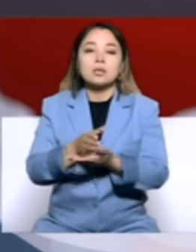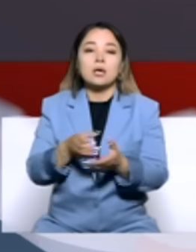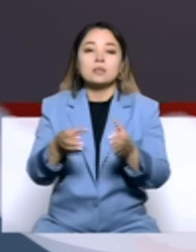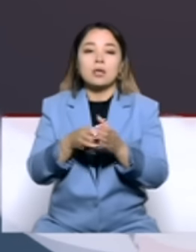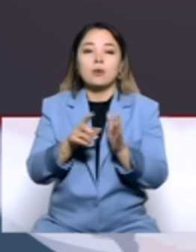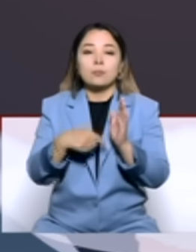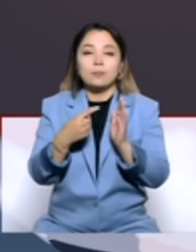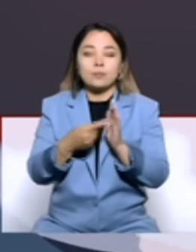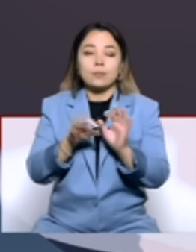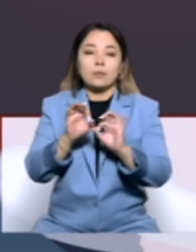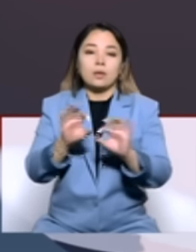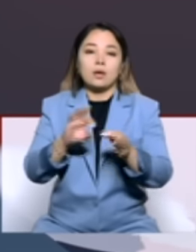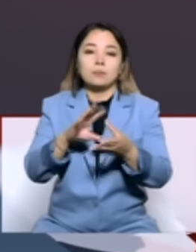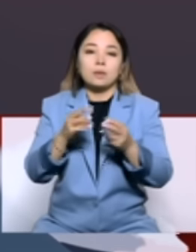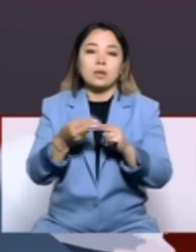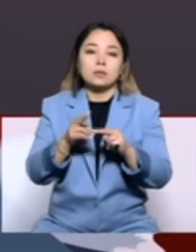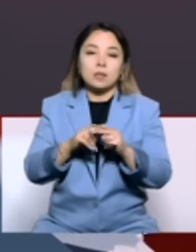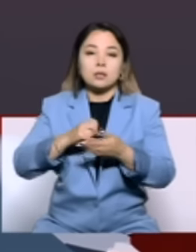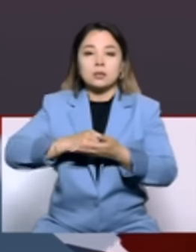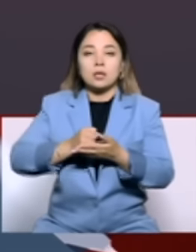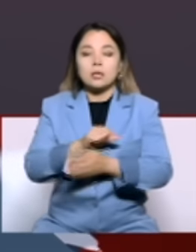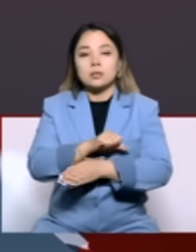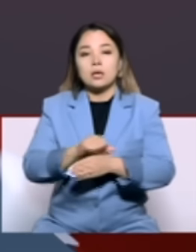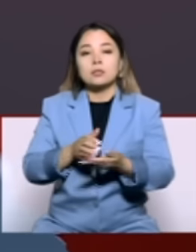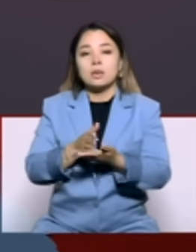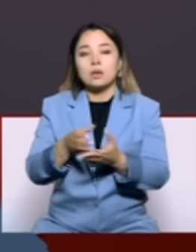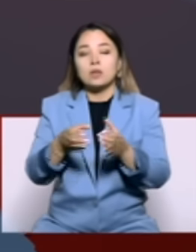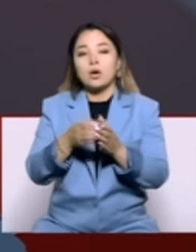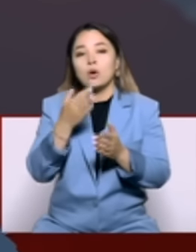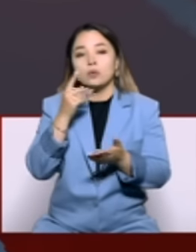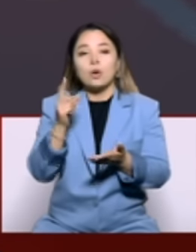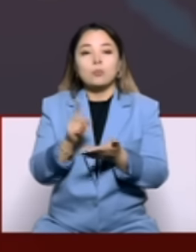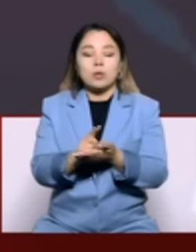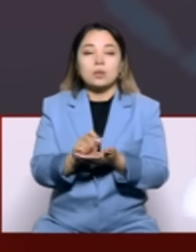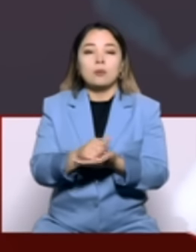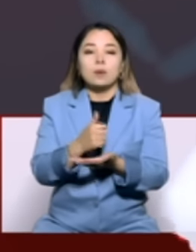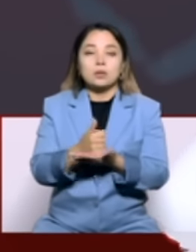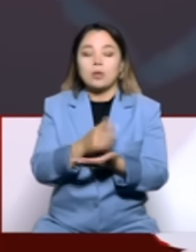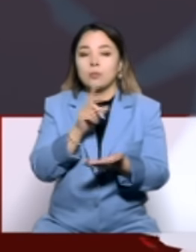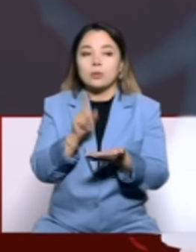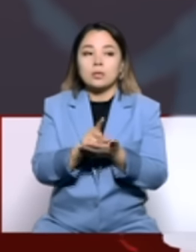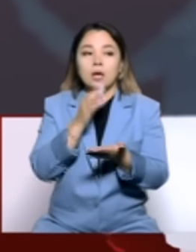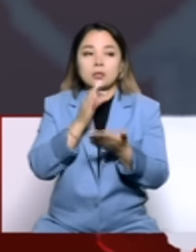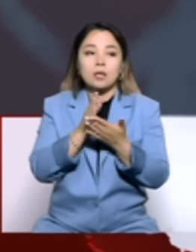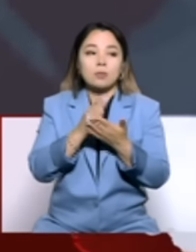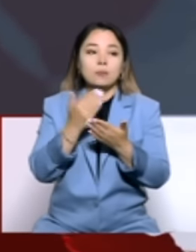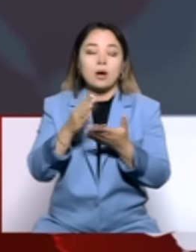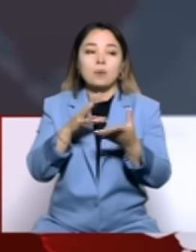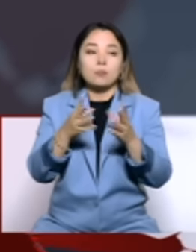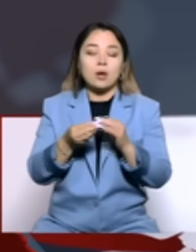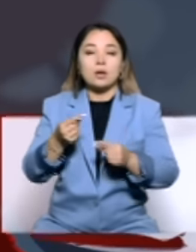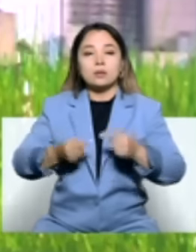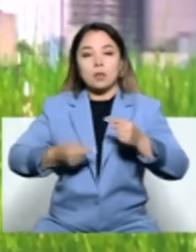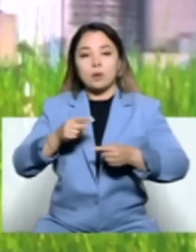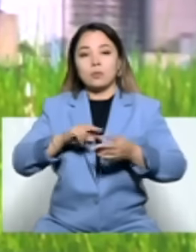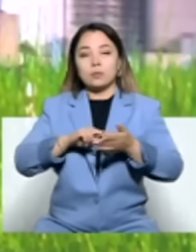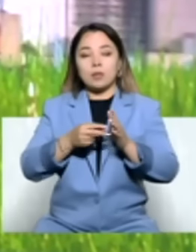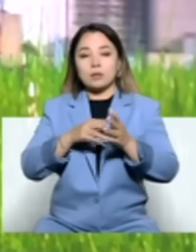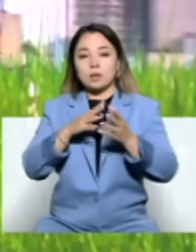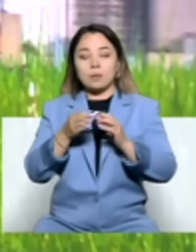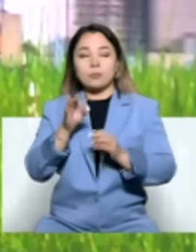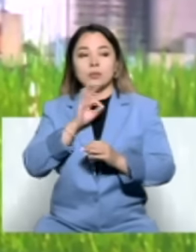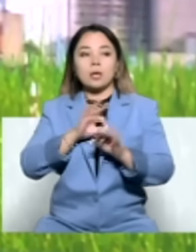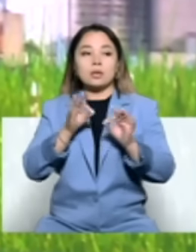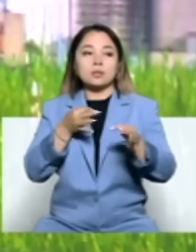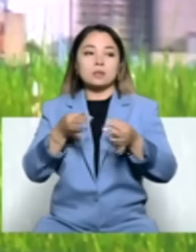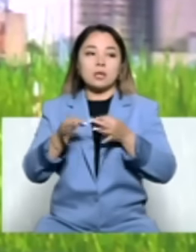мәселесіне байланысты айтқанының түйіні, сыртқы саясатта біз ұлттық мүддені басты орынға қоямыз, барлық даулы мәселені тиімді